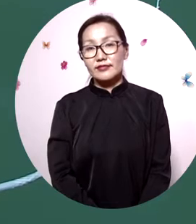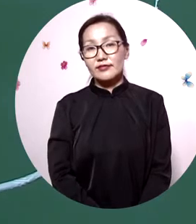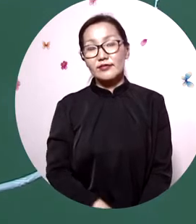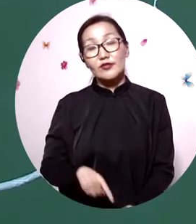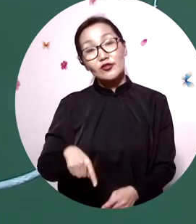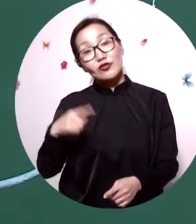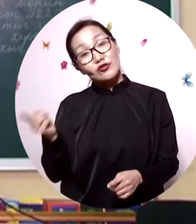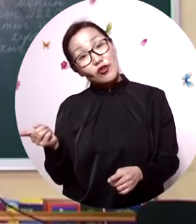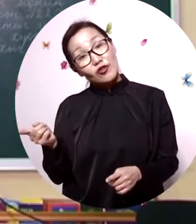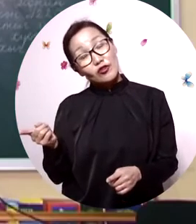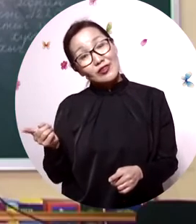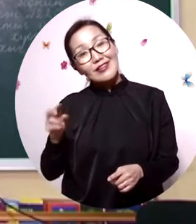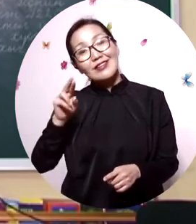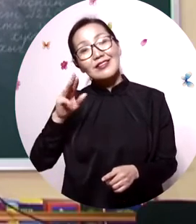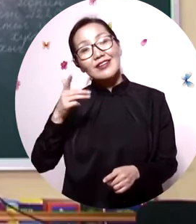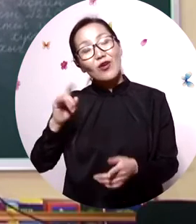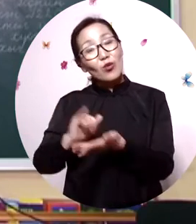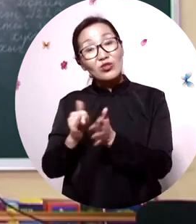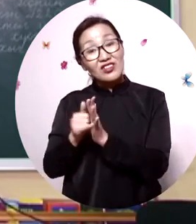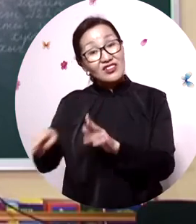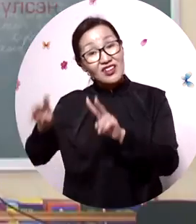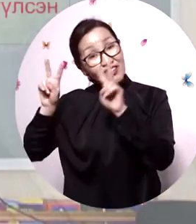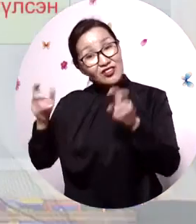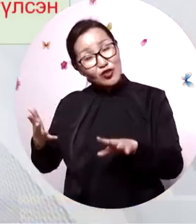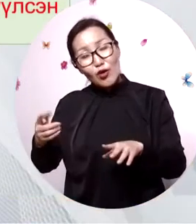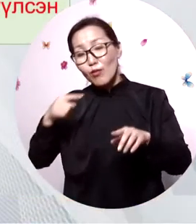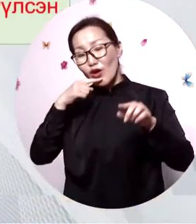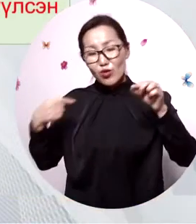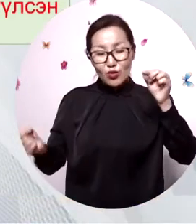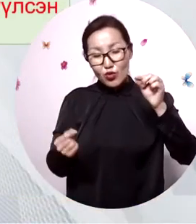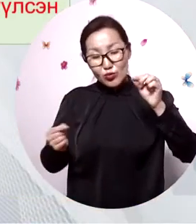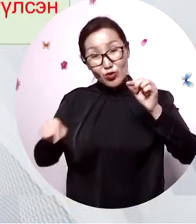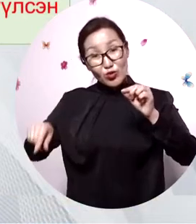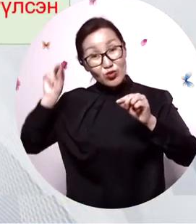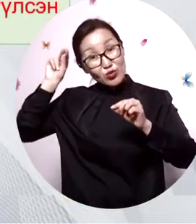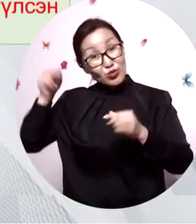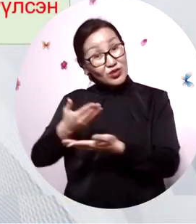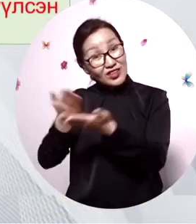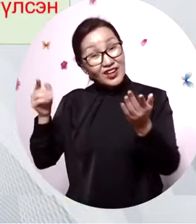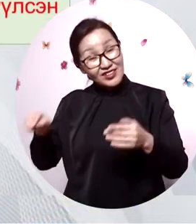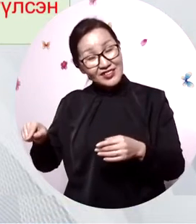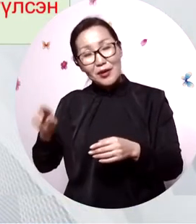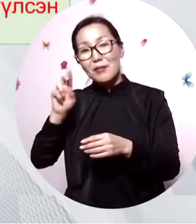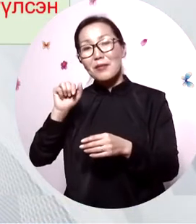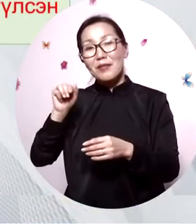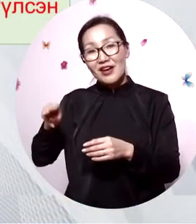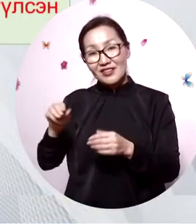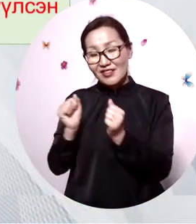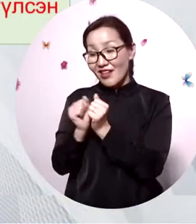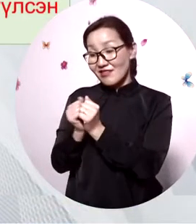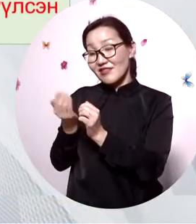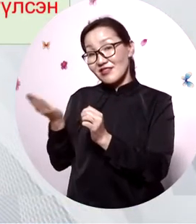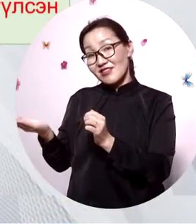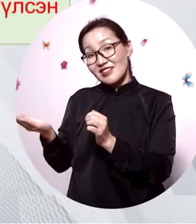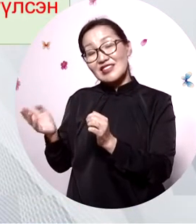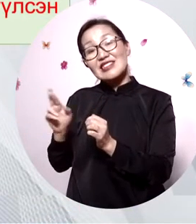За тэгвэл нөгөө бидний нөгөө ятгах утгатай их буюу морин хуур хөгжмөс сурцгаа ихэд маань бат найз нь